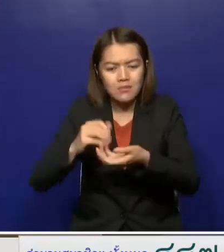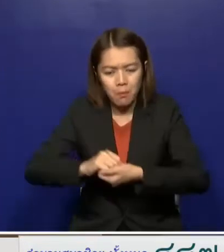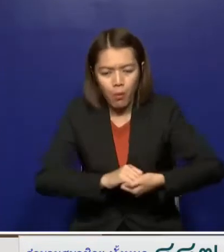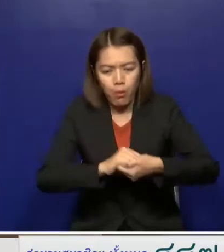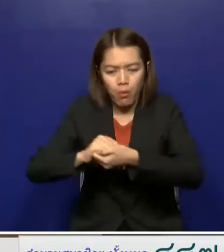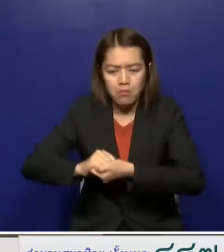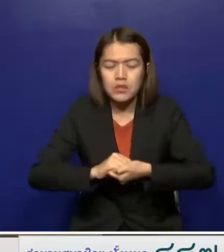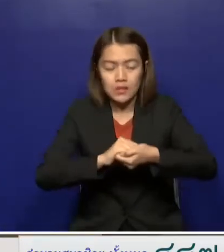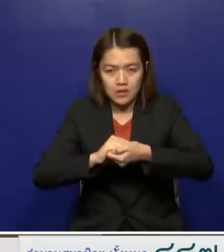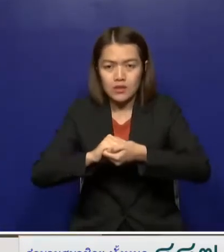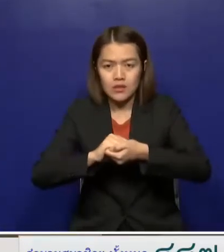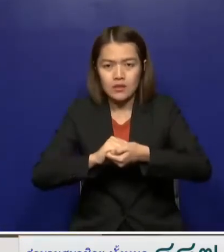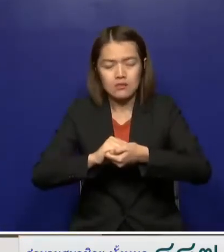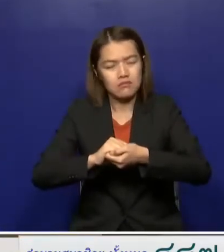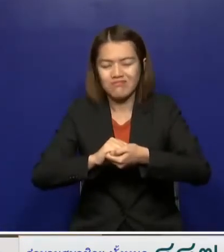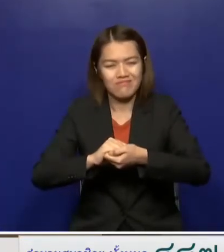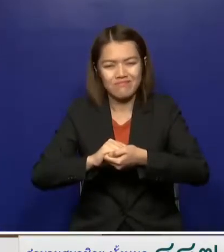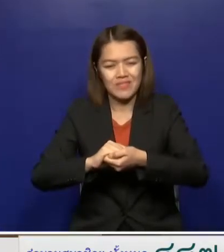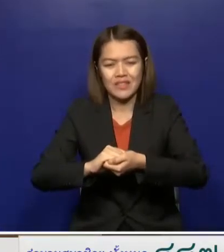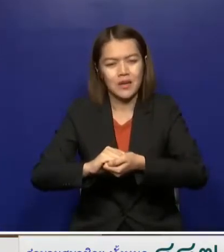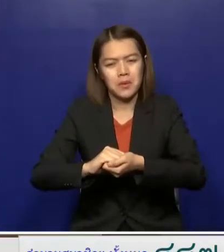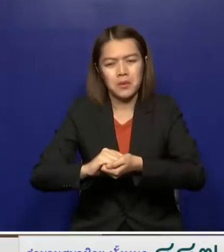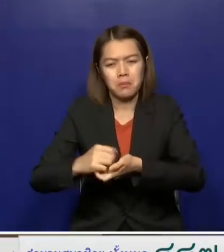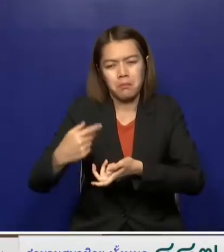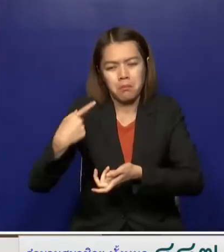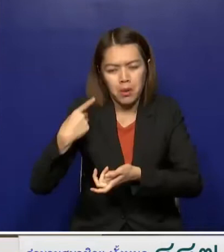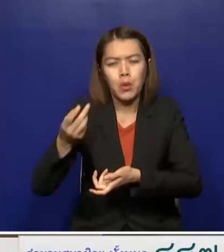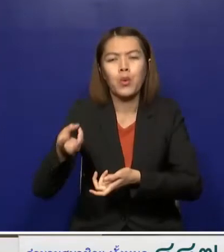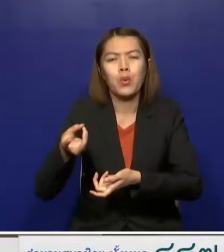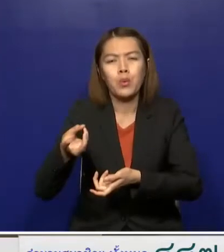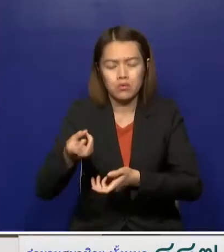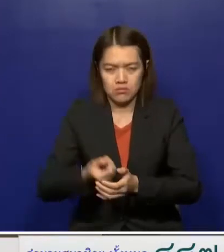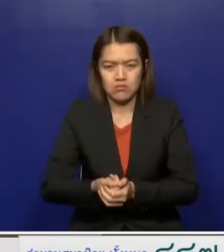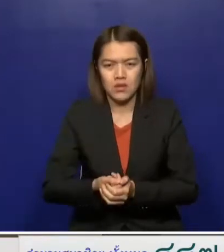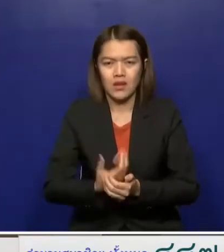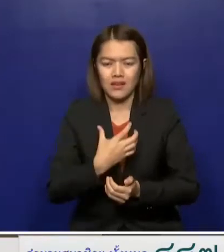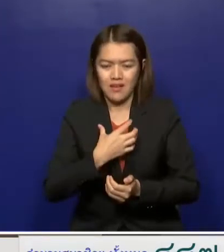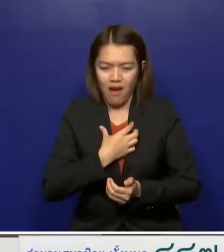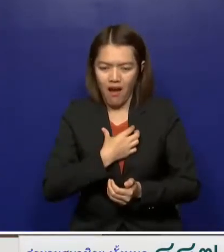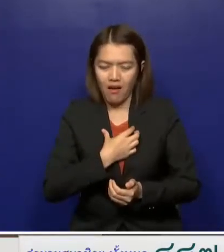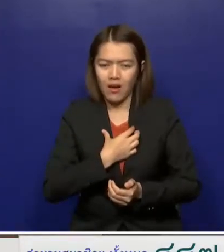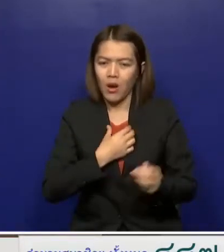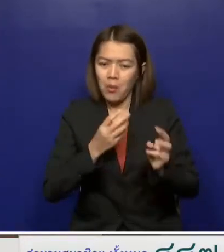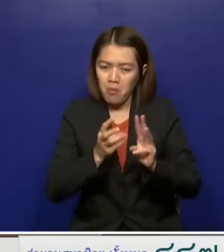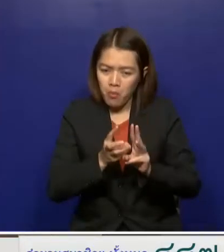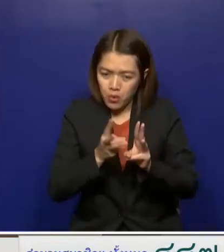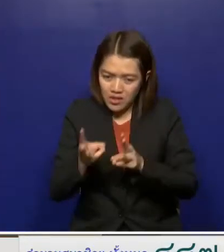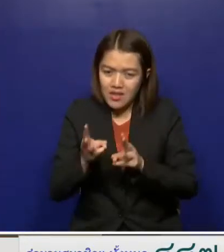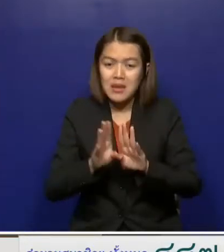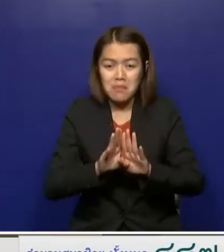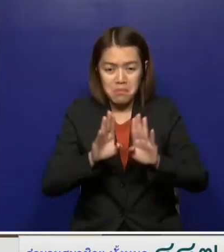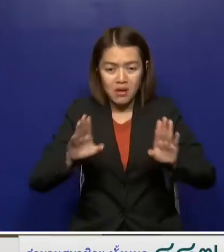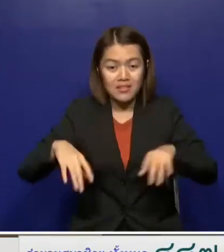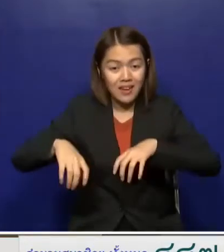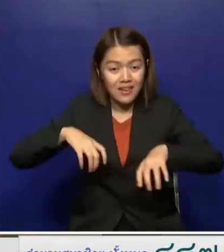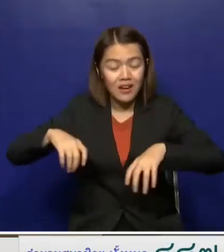ความรวมมือนี่ ไม่คุ้มท่านต้องเปิดช่องทาง ให้การ shadeและการ